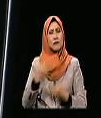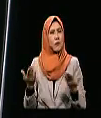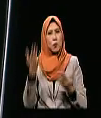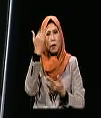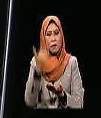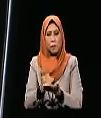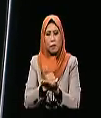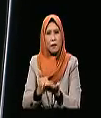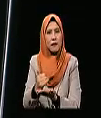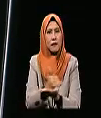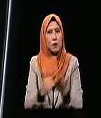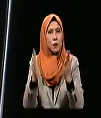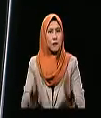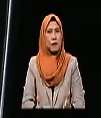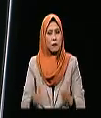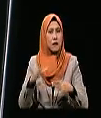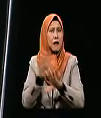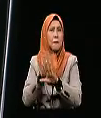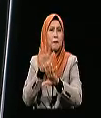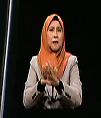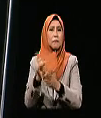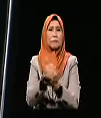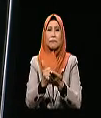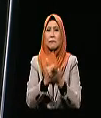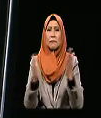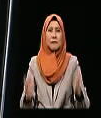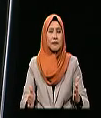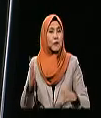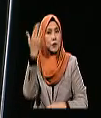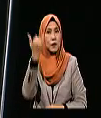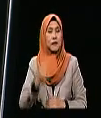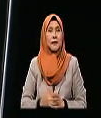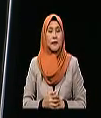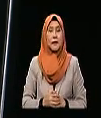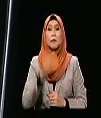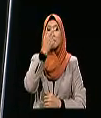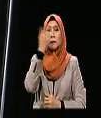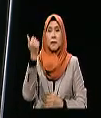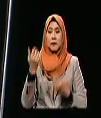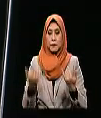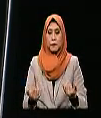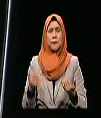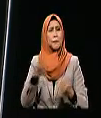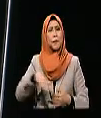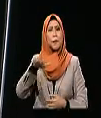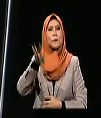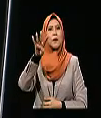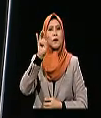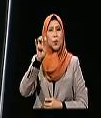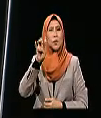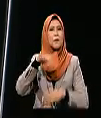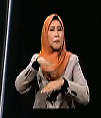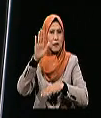terdapat gelandangan masih ramai? Kita gelandangan kita ni dalam lengkungan 400 lebih begitu